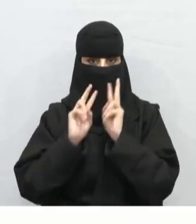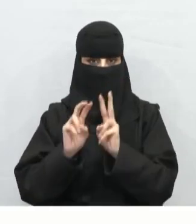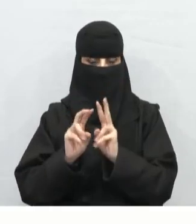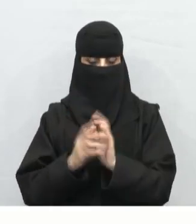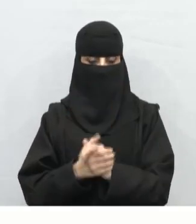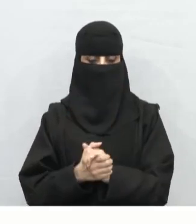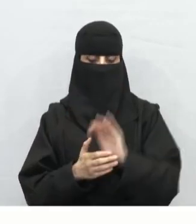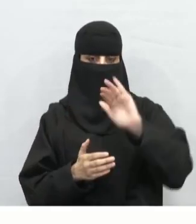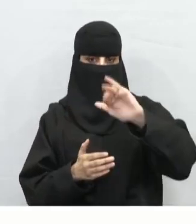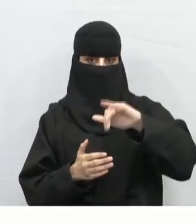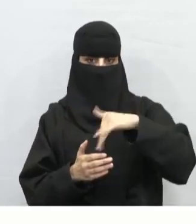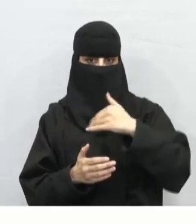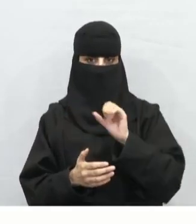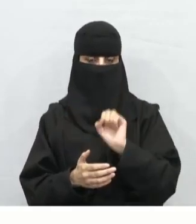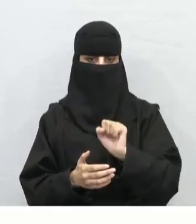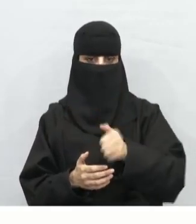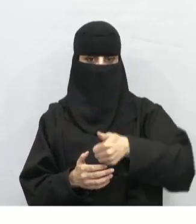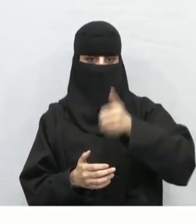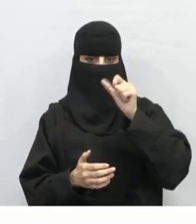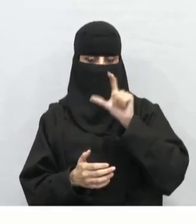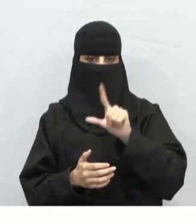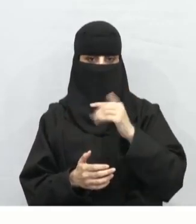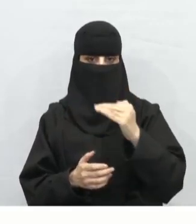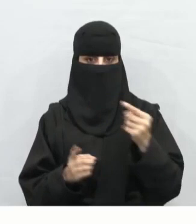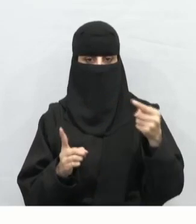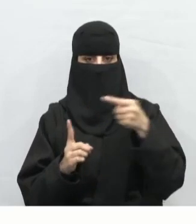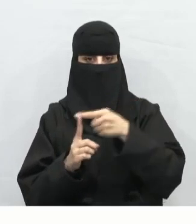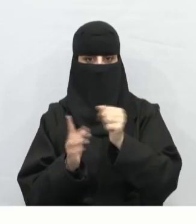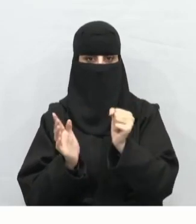عاد صالح الى المنزل حزينا